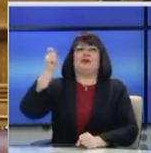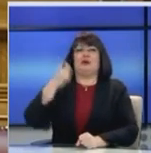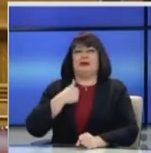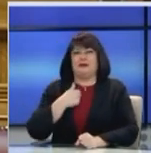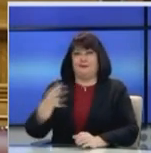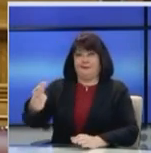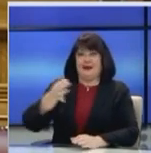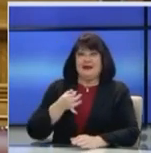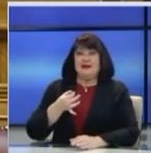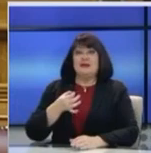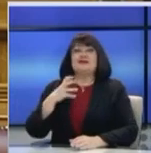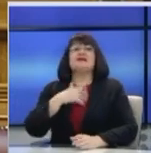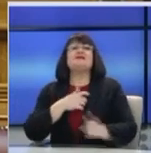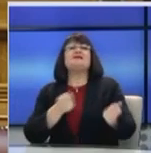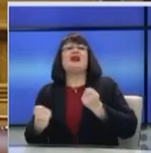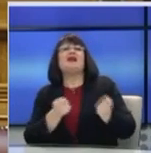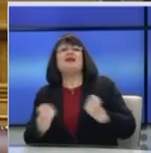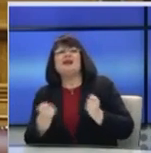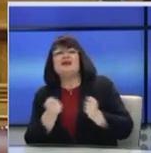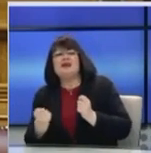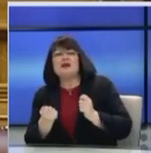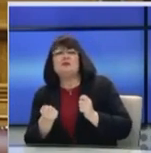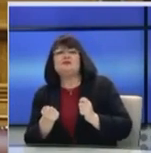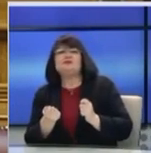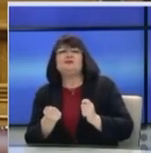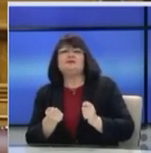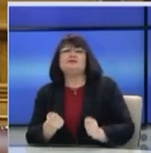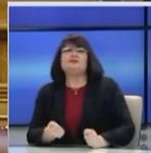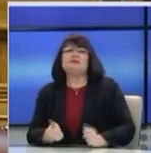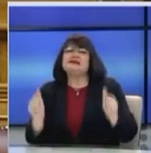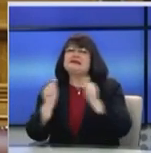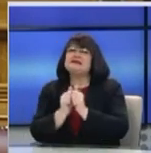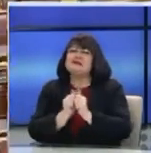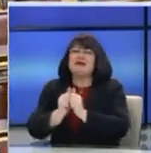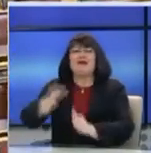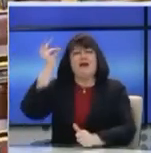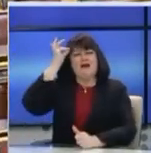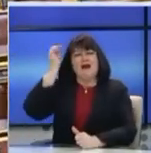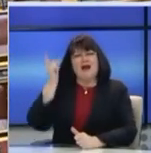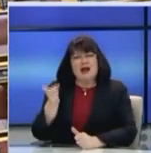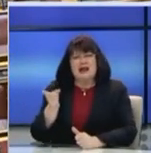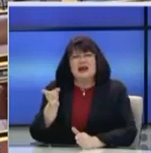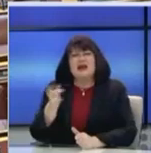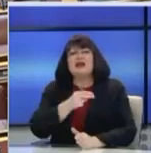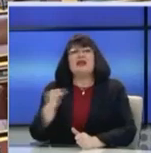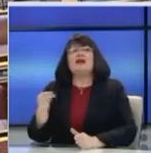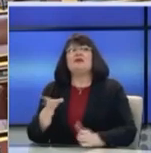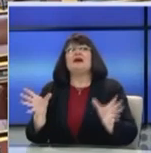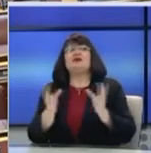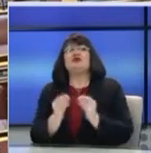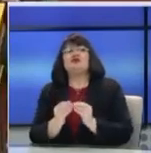Αναφερθήκατε στη στρατηγική, στη δυτική στρατηγική συμμαχία με τη Γαλλία και στο